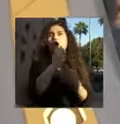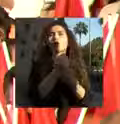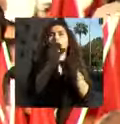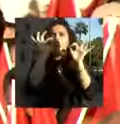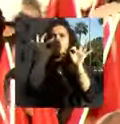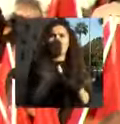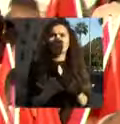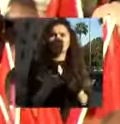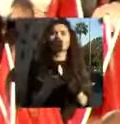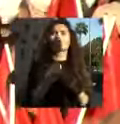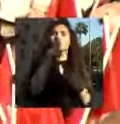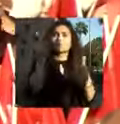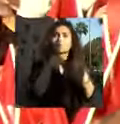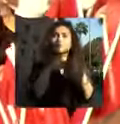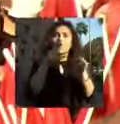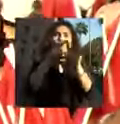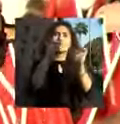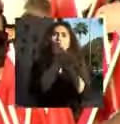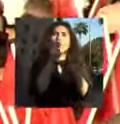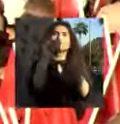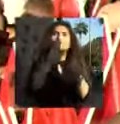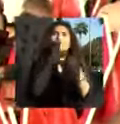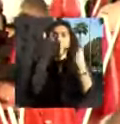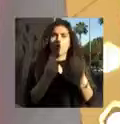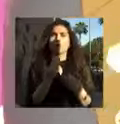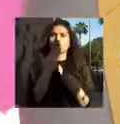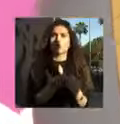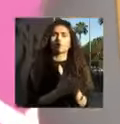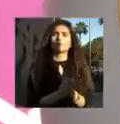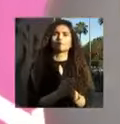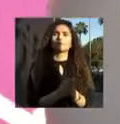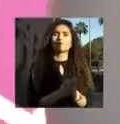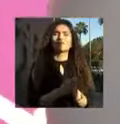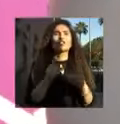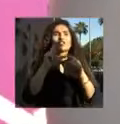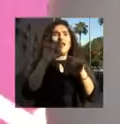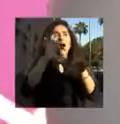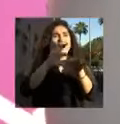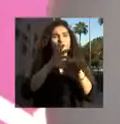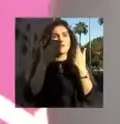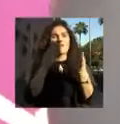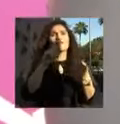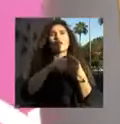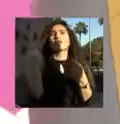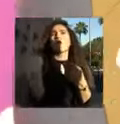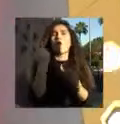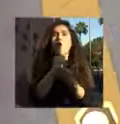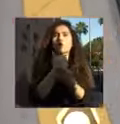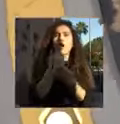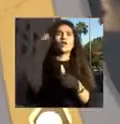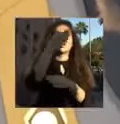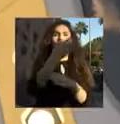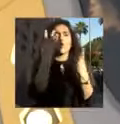birinci etapın doğu noktasında son bulduğu istasyondan şehir hastanesi ve yeni otogara kadar